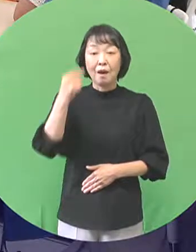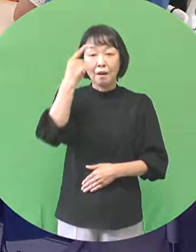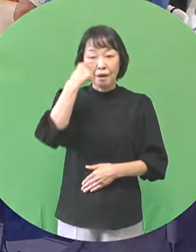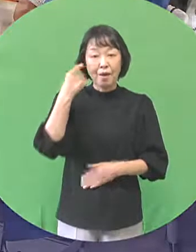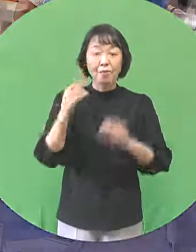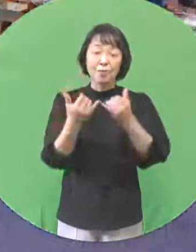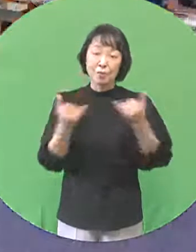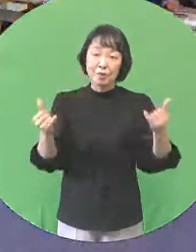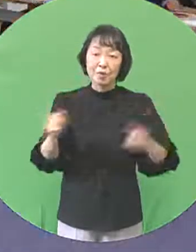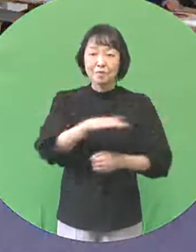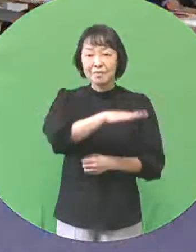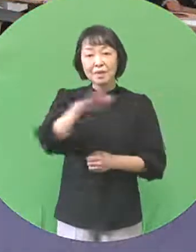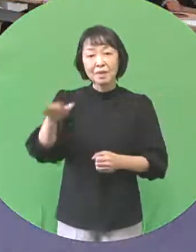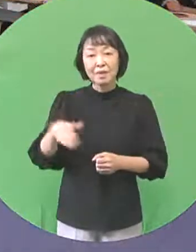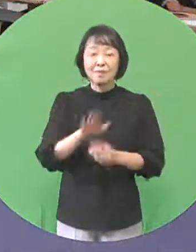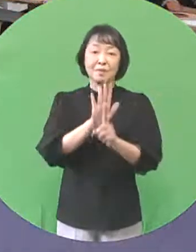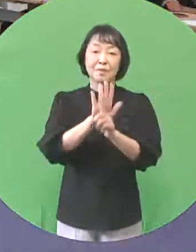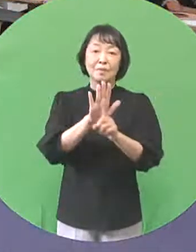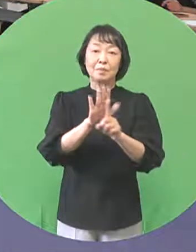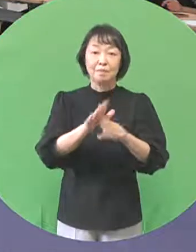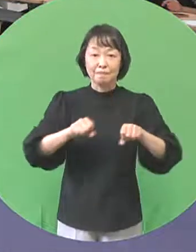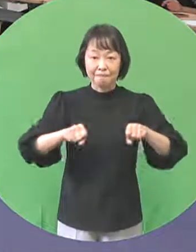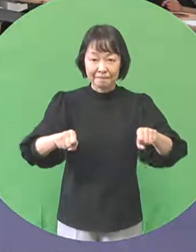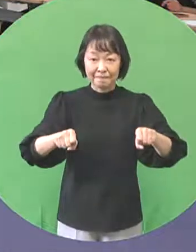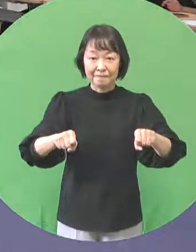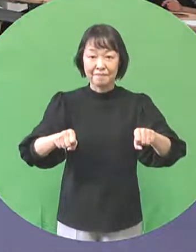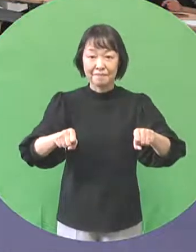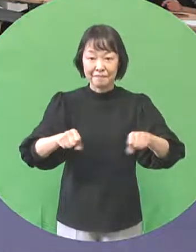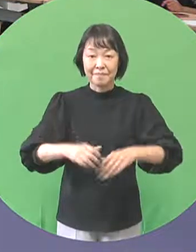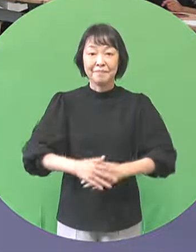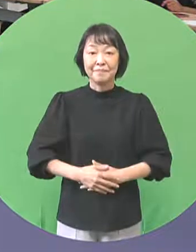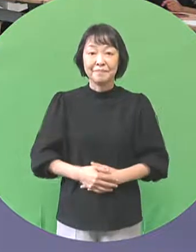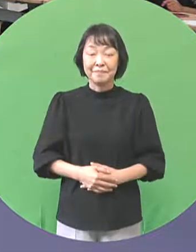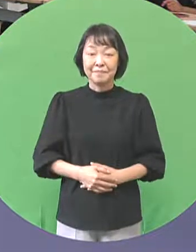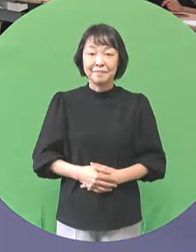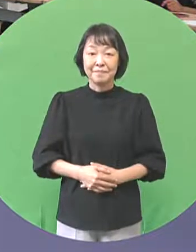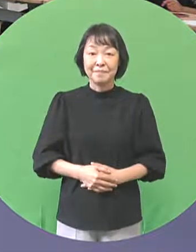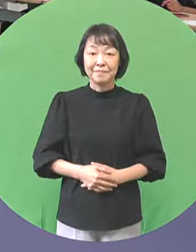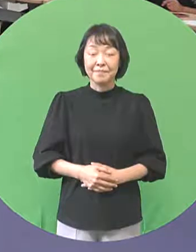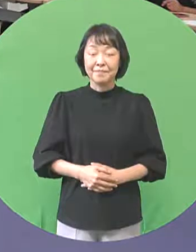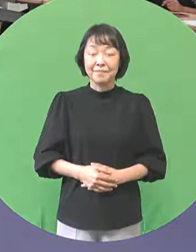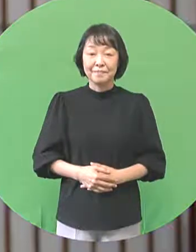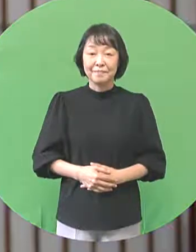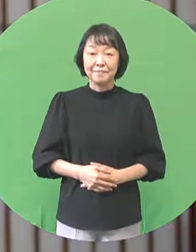人の皆さんが不便を感じずに暮らせるようサポートしています。